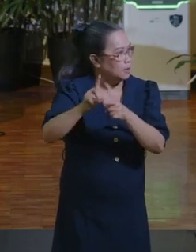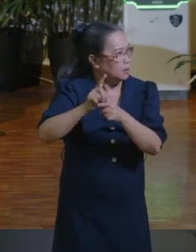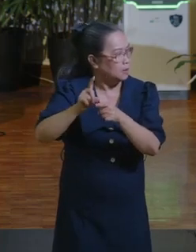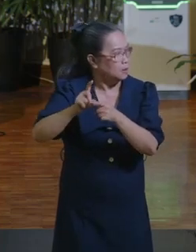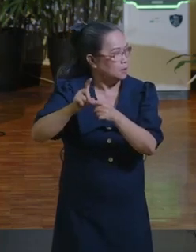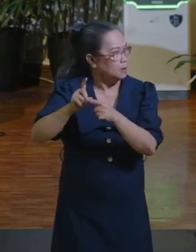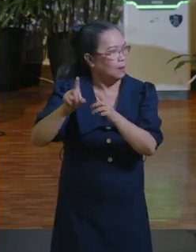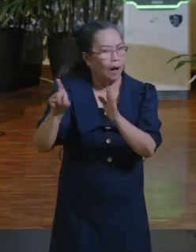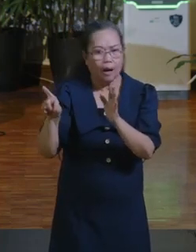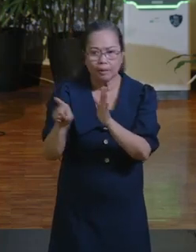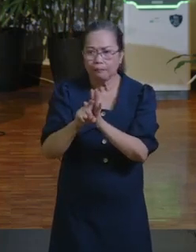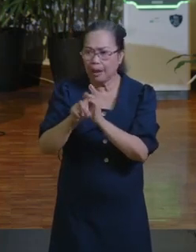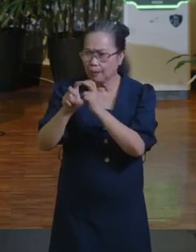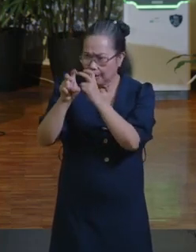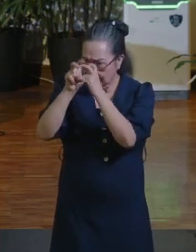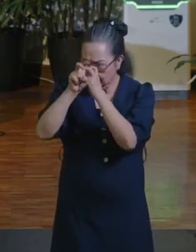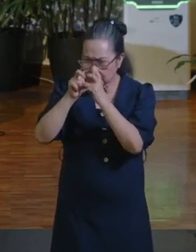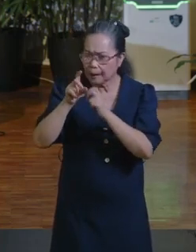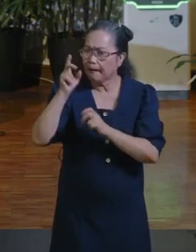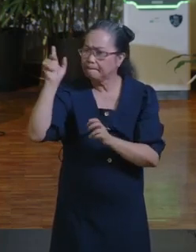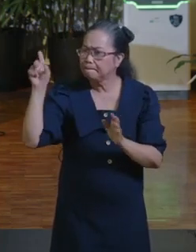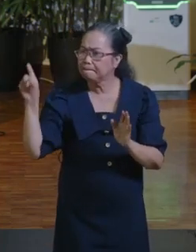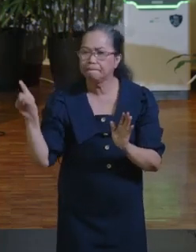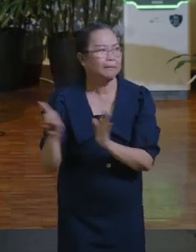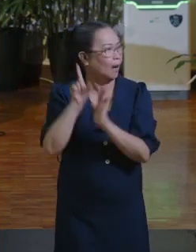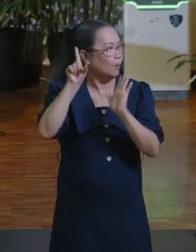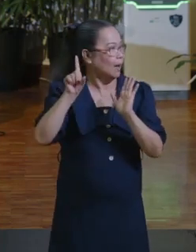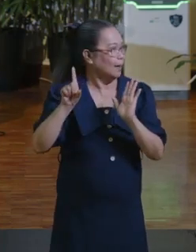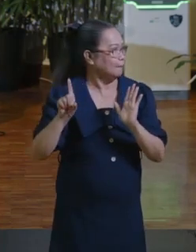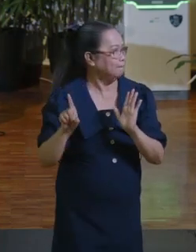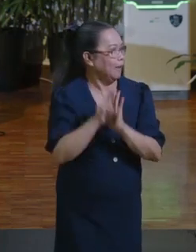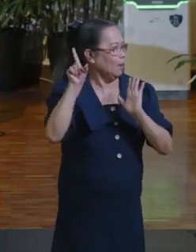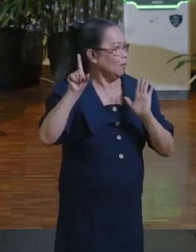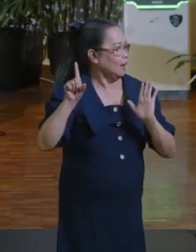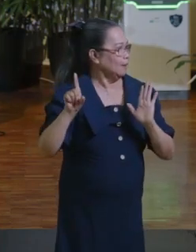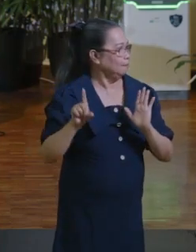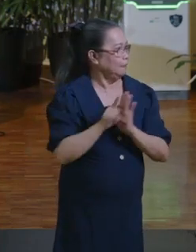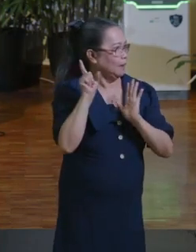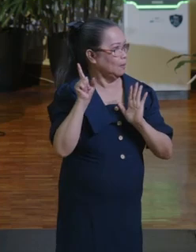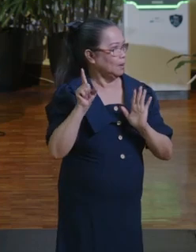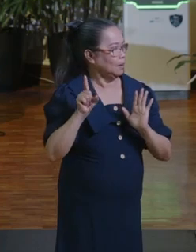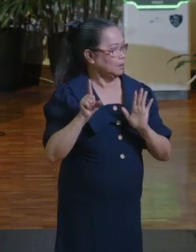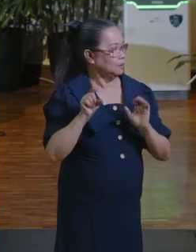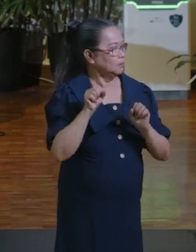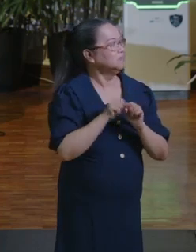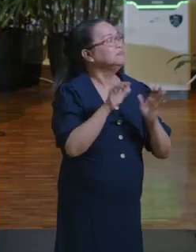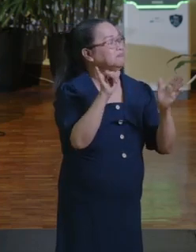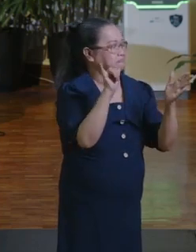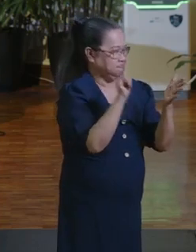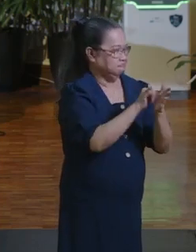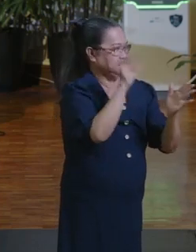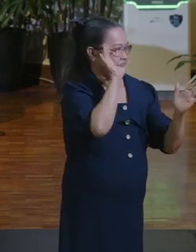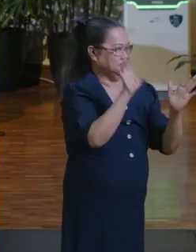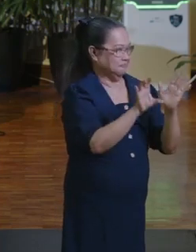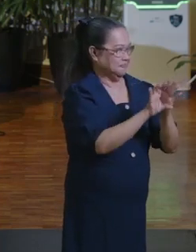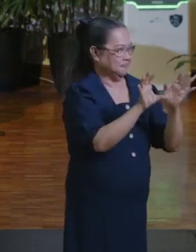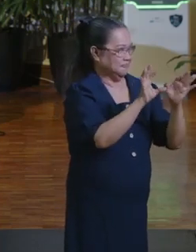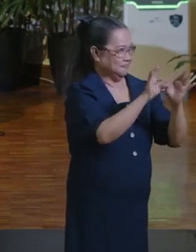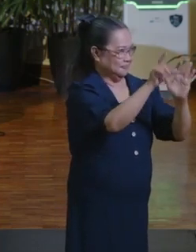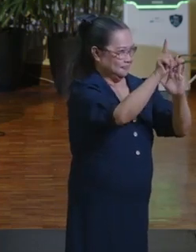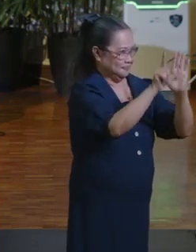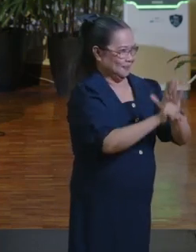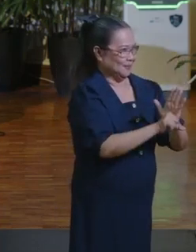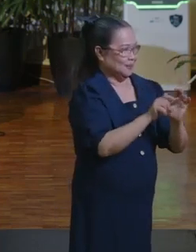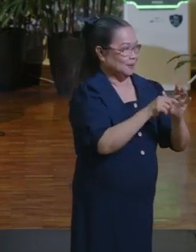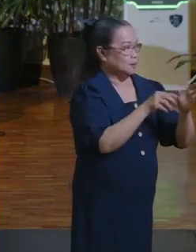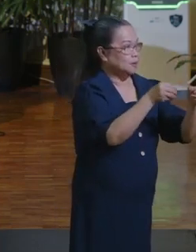ng law, parang guardian. So, ganun ang litrato, ganun ang larawan ng batas